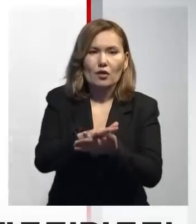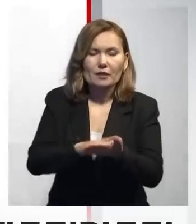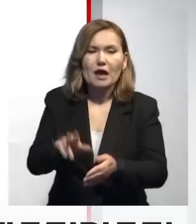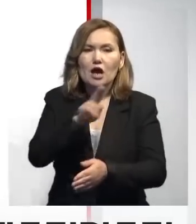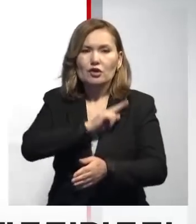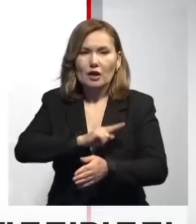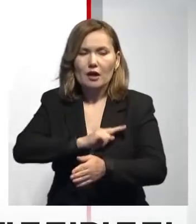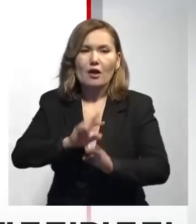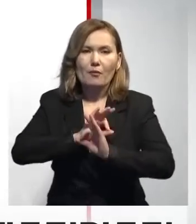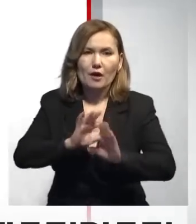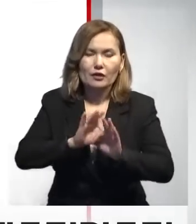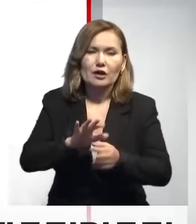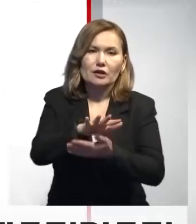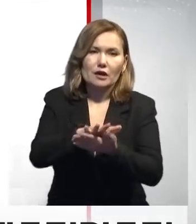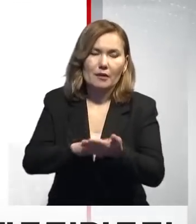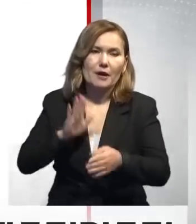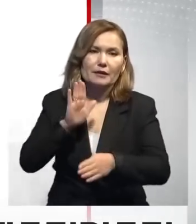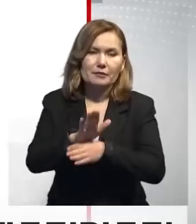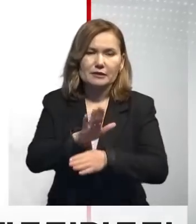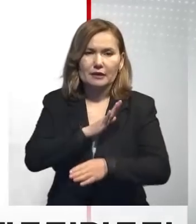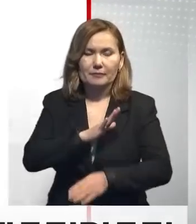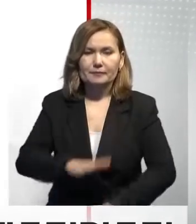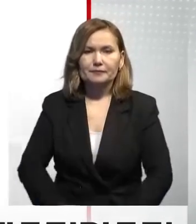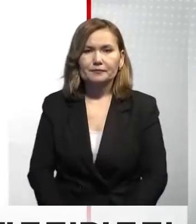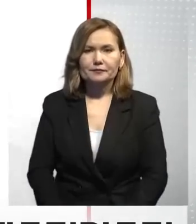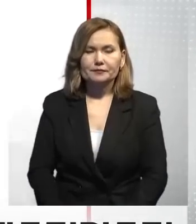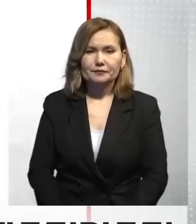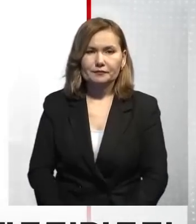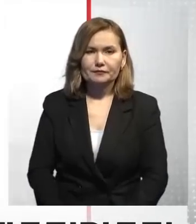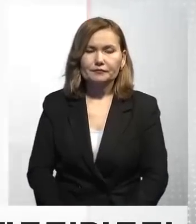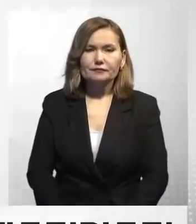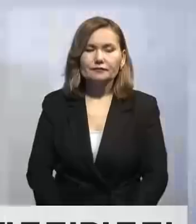жетілдіру жұмыстарын жүйелі түрде жалғастыруда тапсырды.